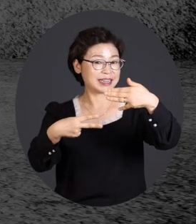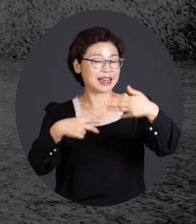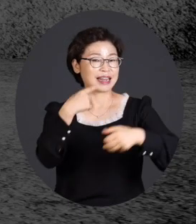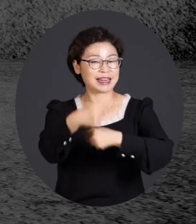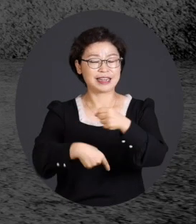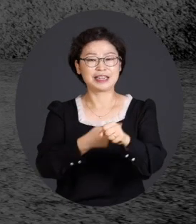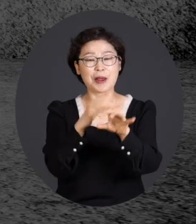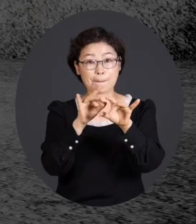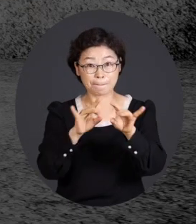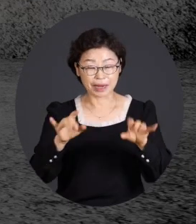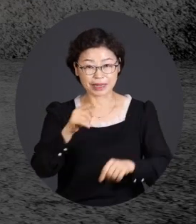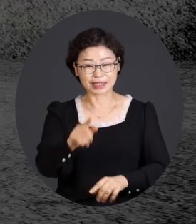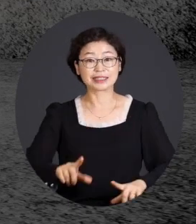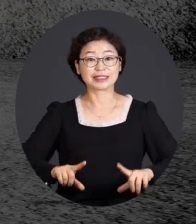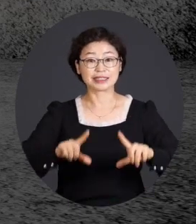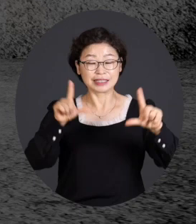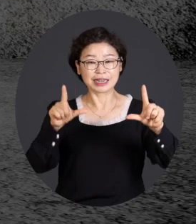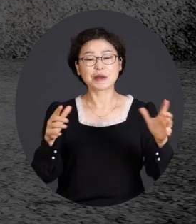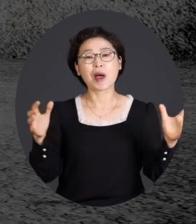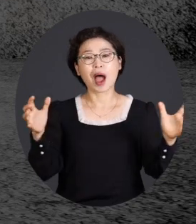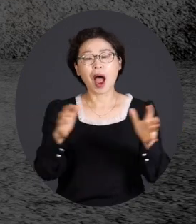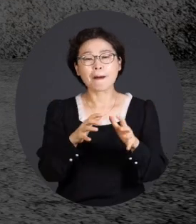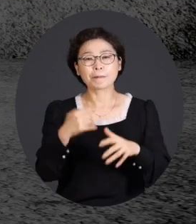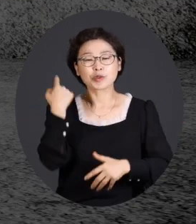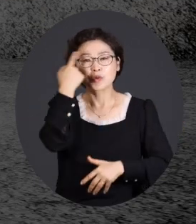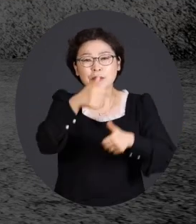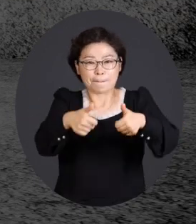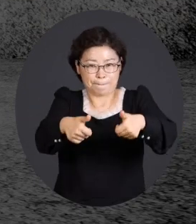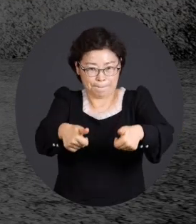해마다 그날이 되면 합동 참배가